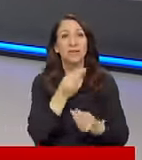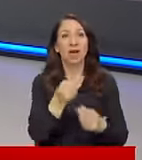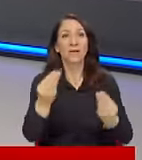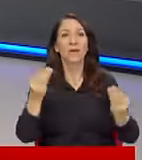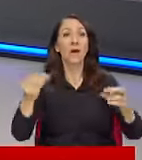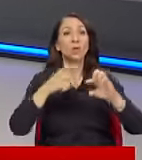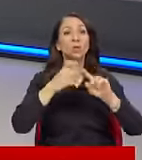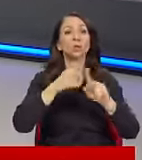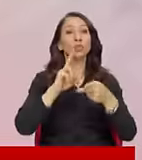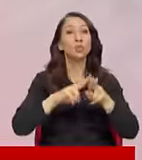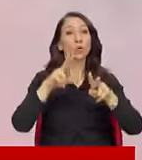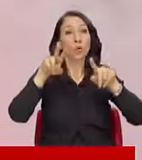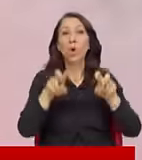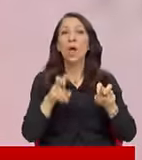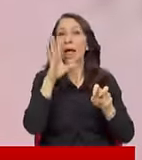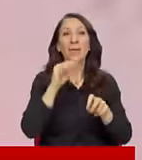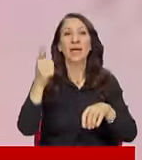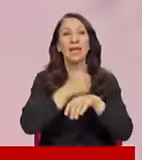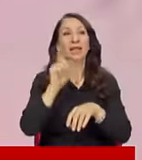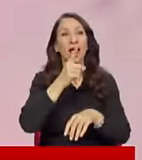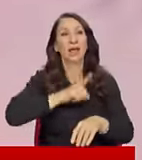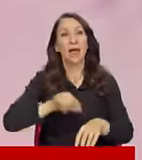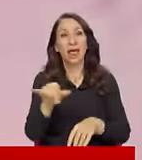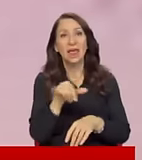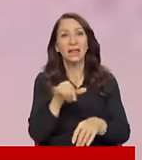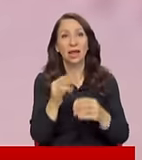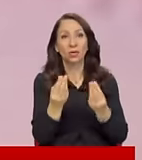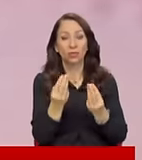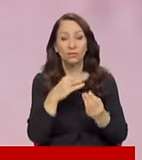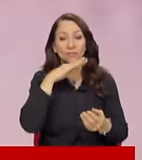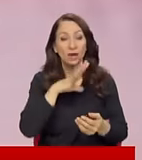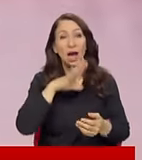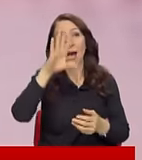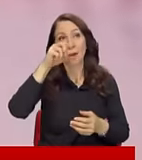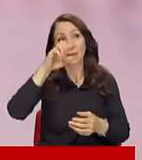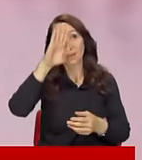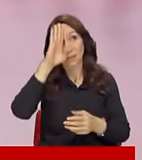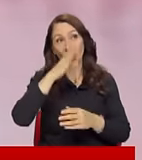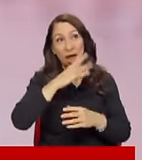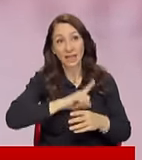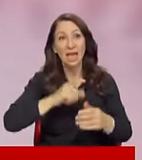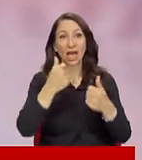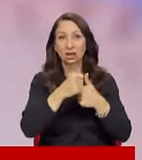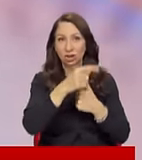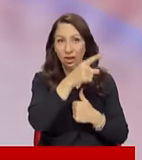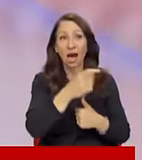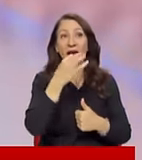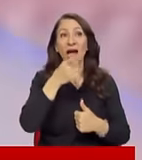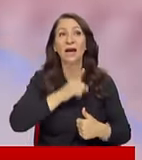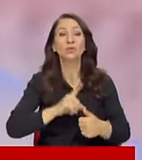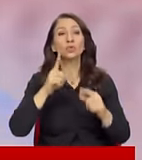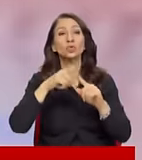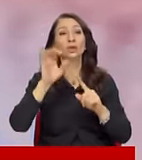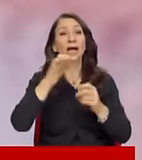yağdıran Rütük'ün koltukları iktidar adaylarının yakınlarıyla dolu. AKP İstanbul adayı Murat Kurum'un eşi, Ankara adayı